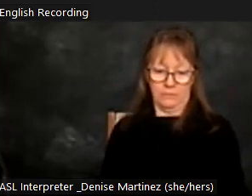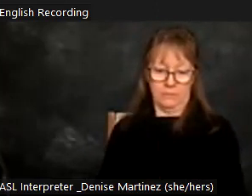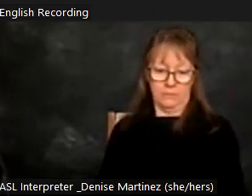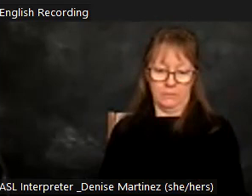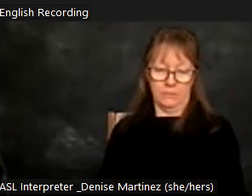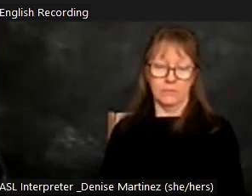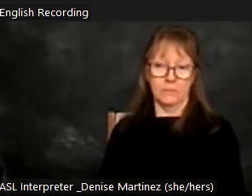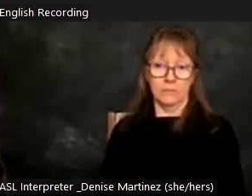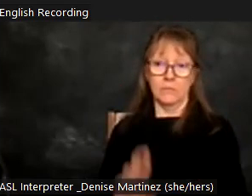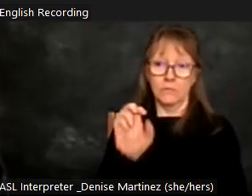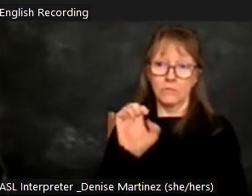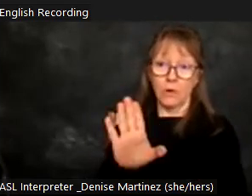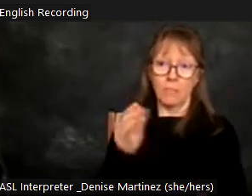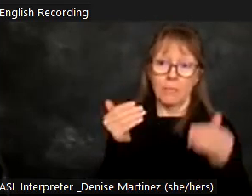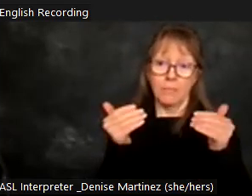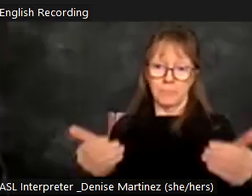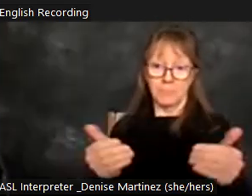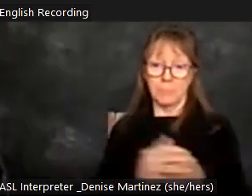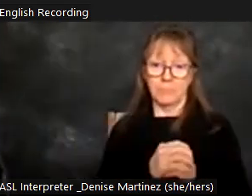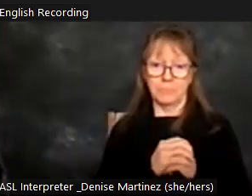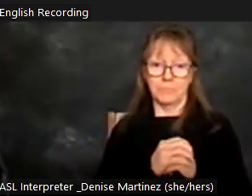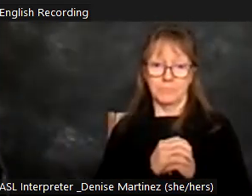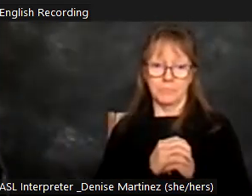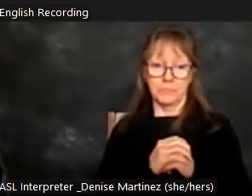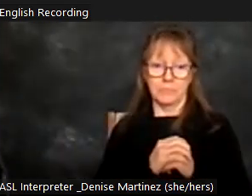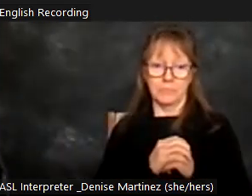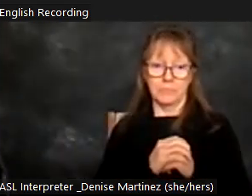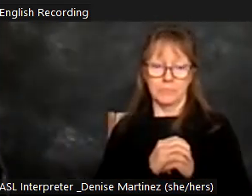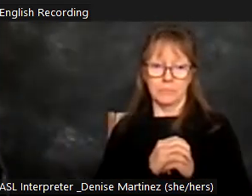Rob, you can go ahead. Rob, vous pouvez continuer.